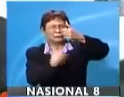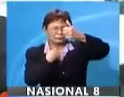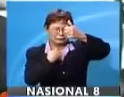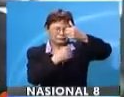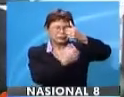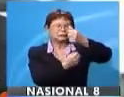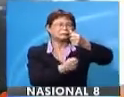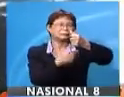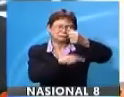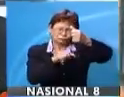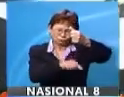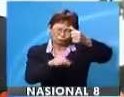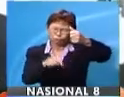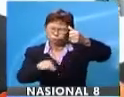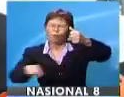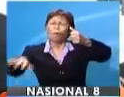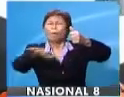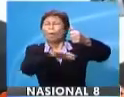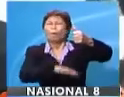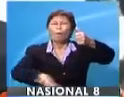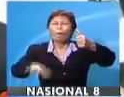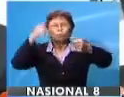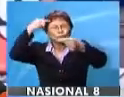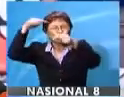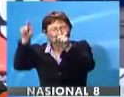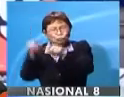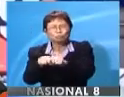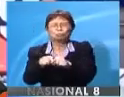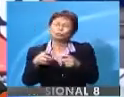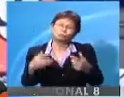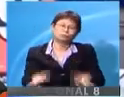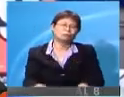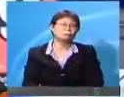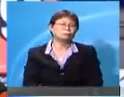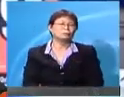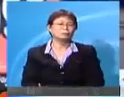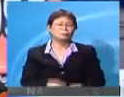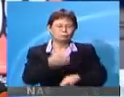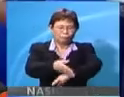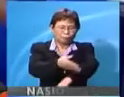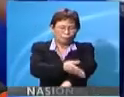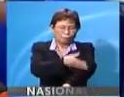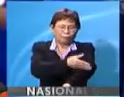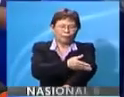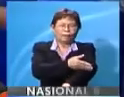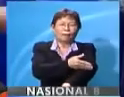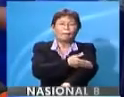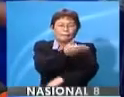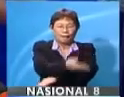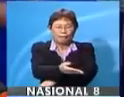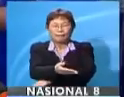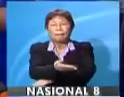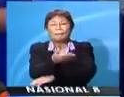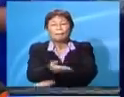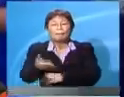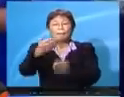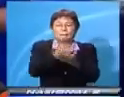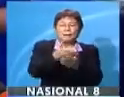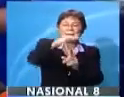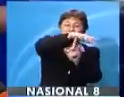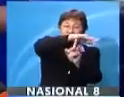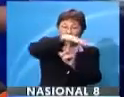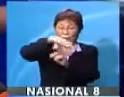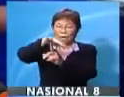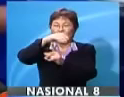ini semua telah dipersetujukan oleh semua pihak. Selain itu, penambahbaikan aset termasuk pembelian helikopter